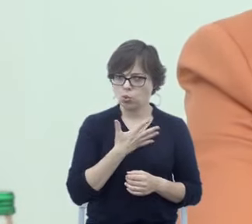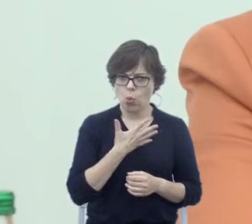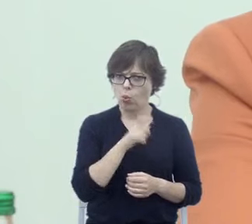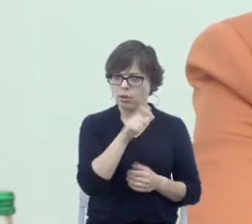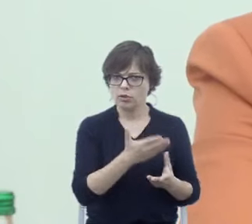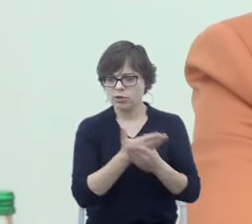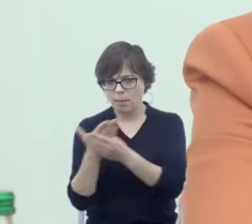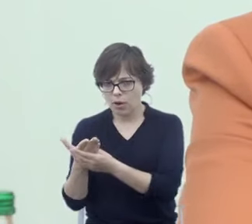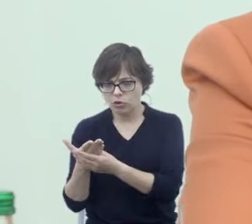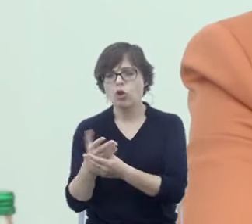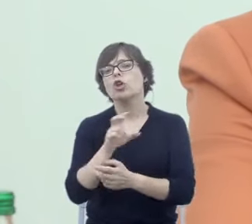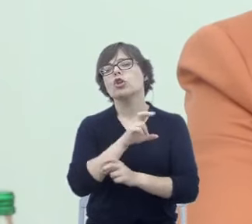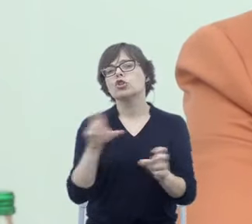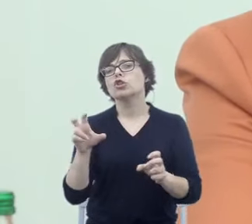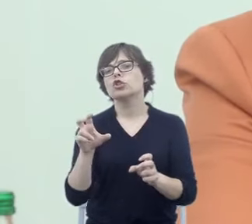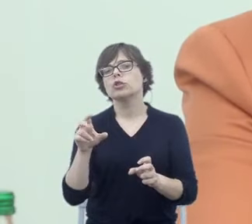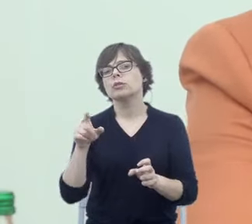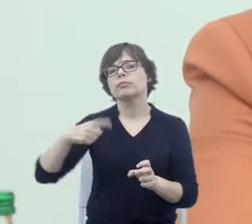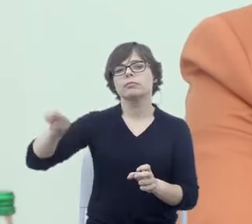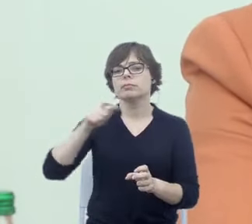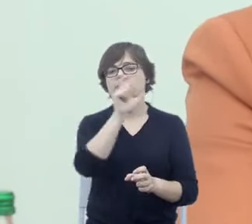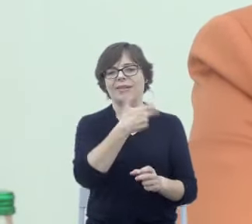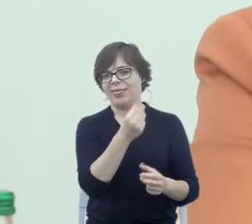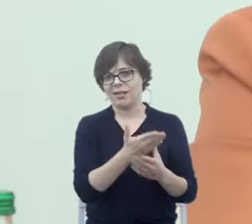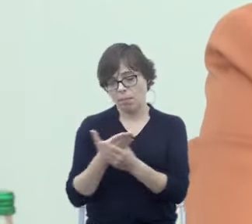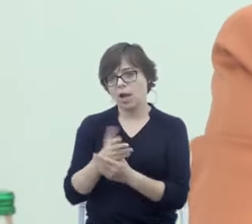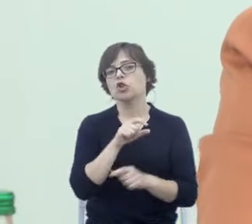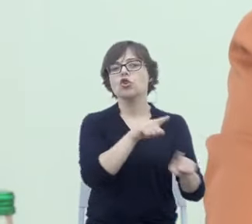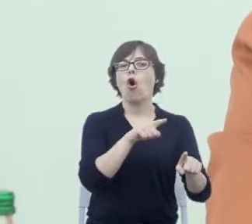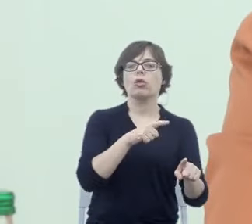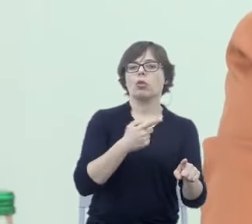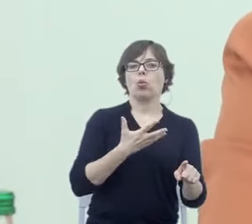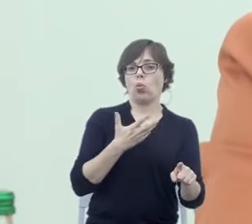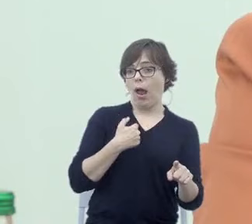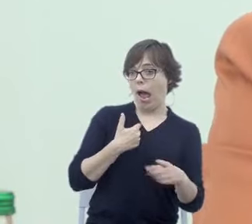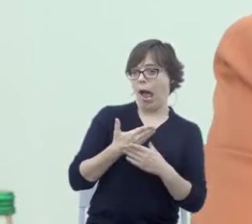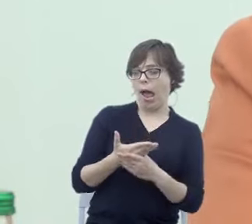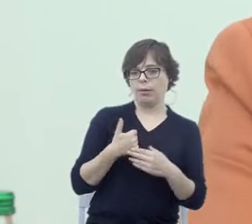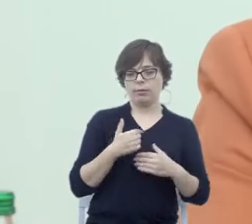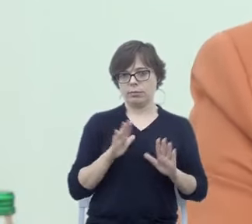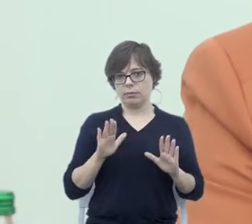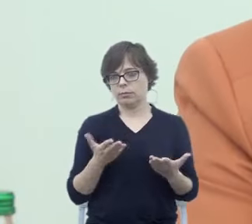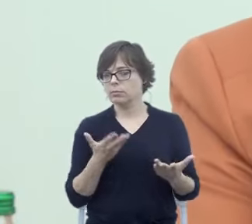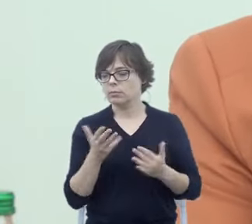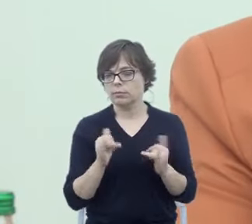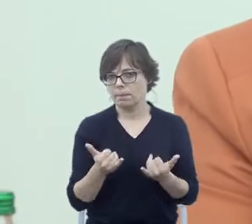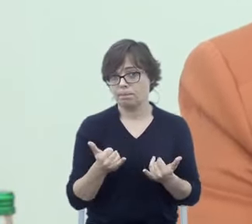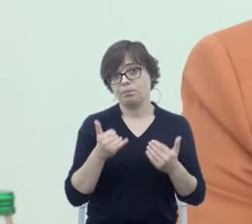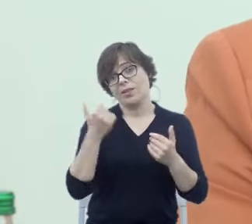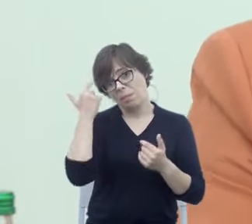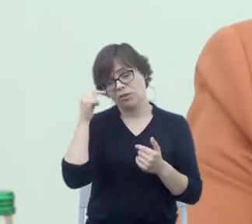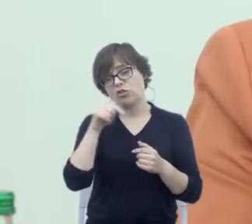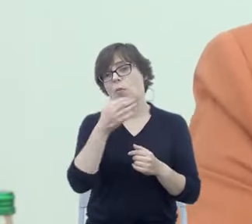są zapraszani? I ja wiem, że to są takie pytania być może, które powinny być